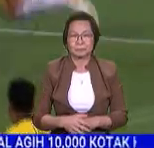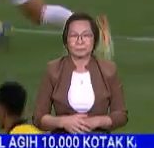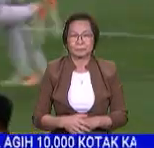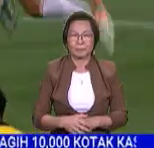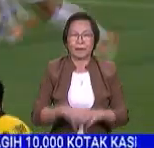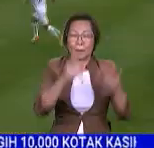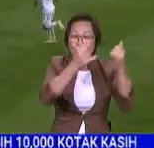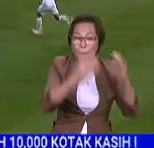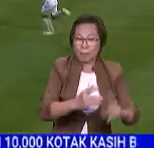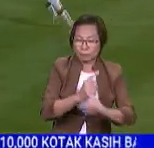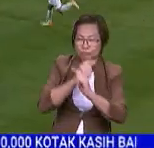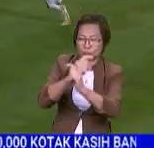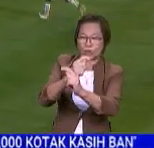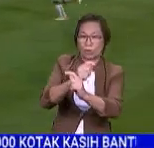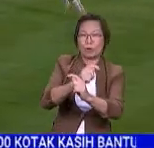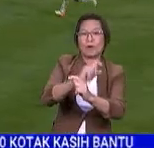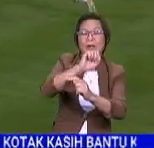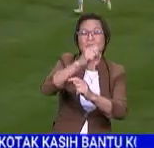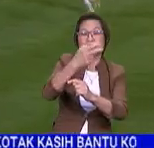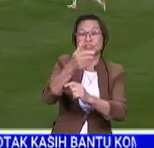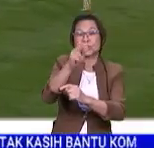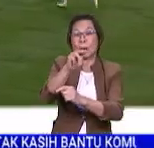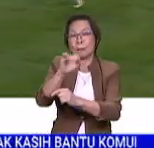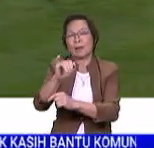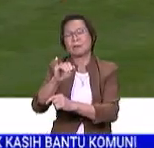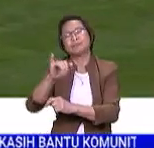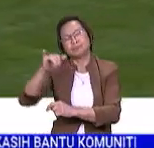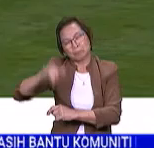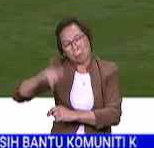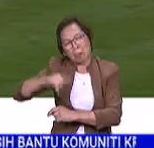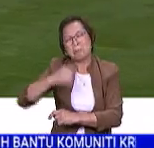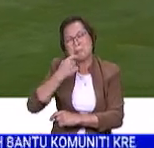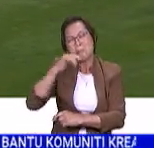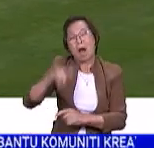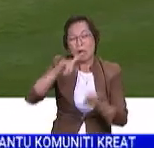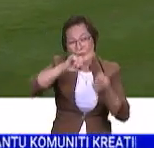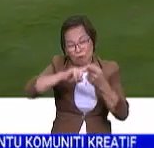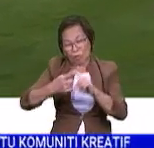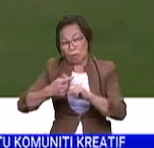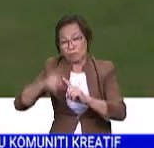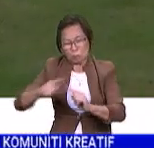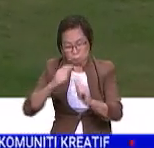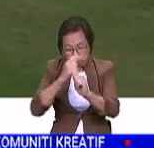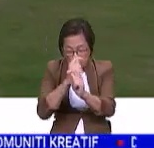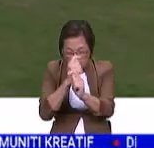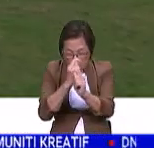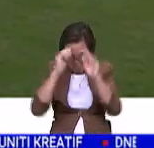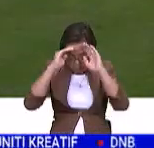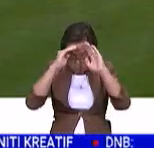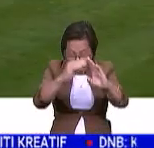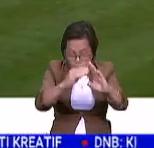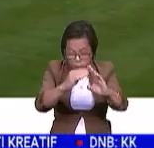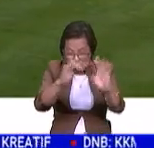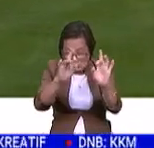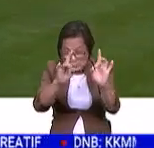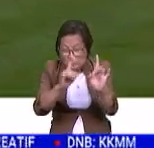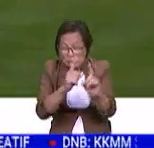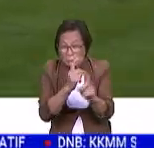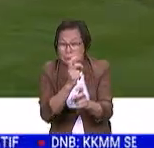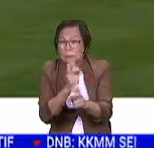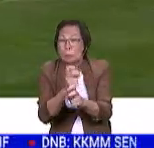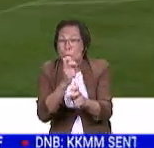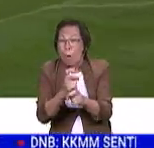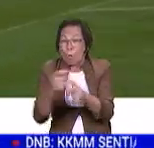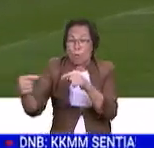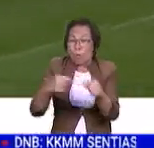Sementara itu, pemain pertahanan Muhammad Syahmi Safari akui dia dan rakan-rakan sepasukan perlu kekal fokus berdepan ujian sebenar menentang